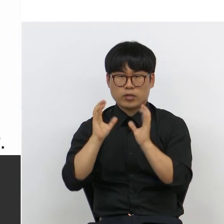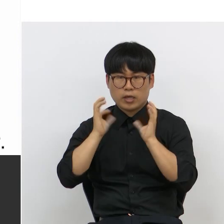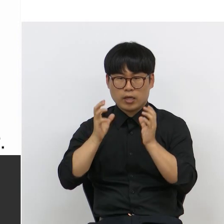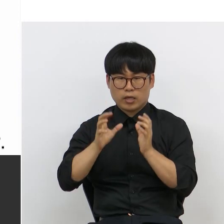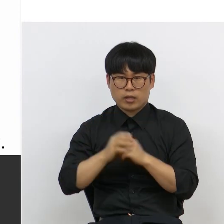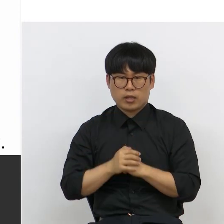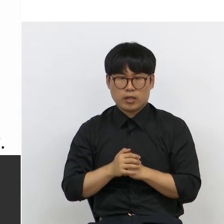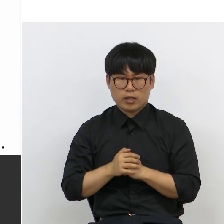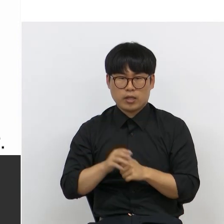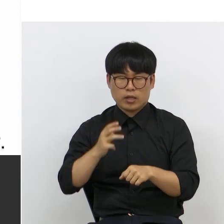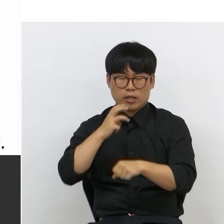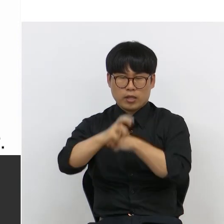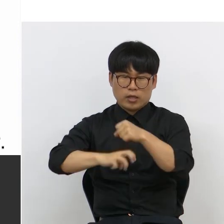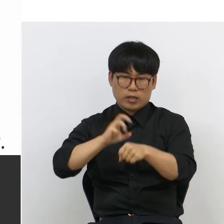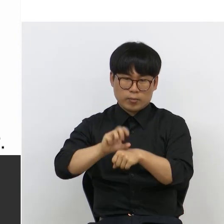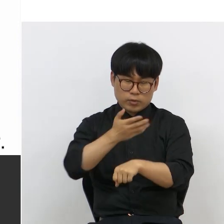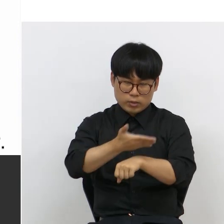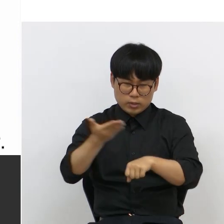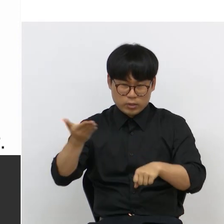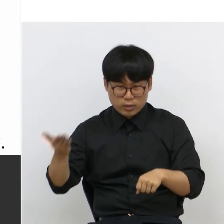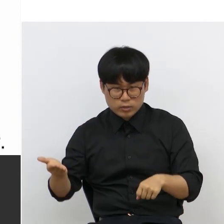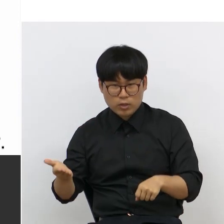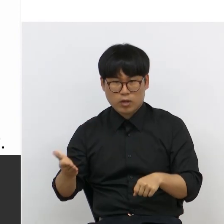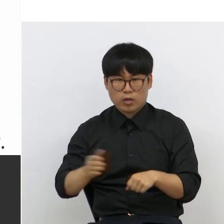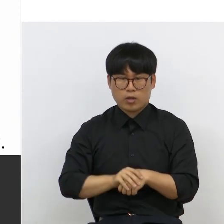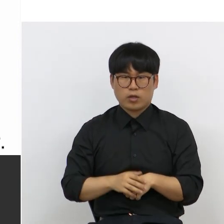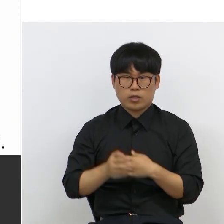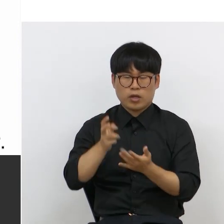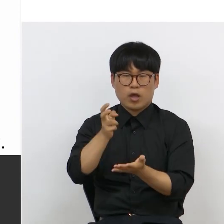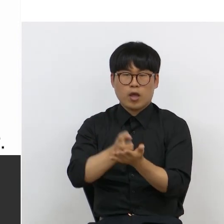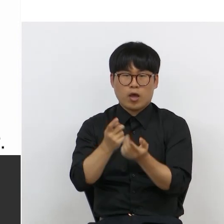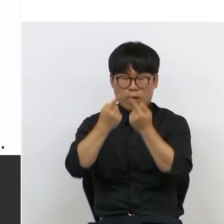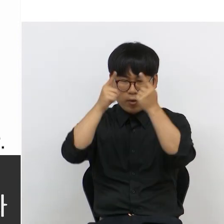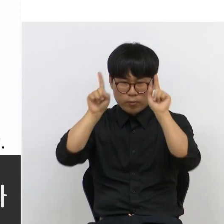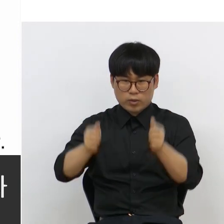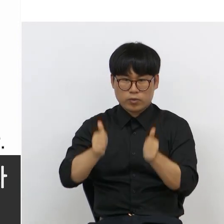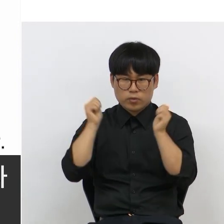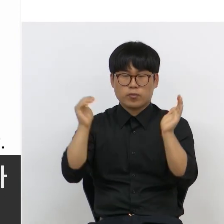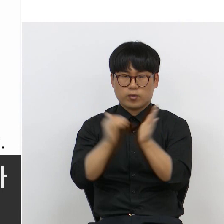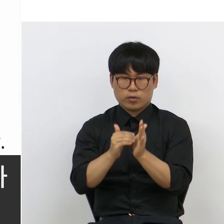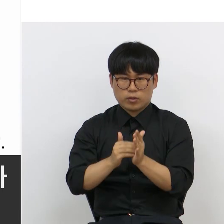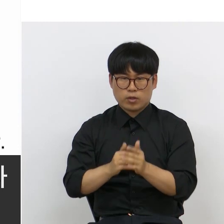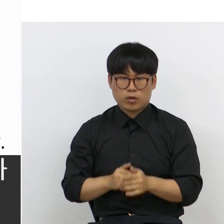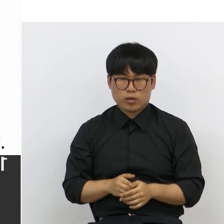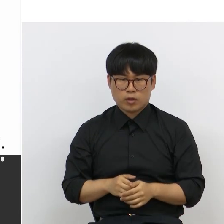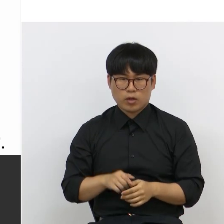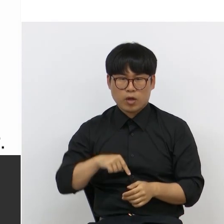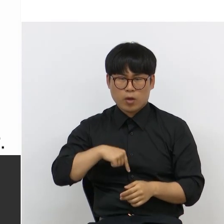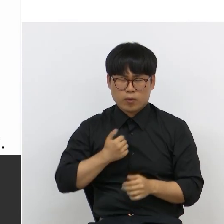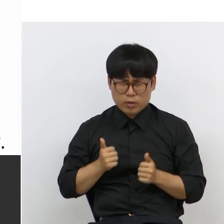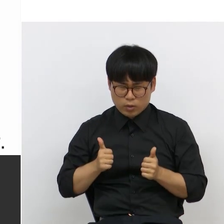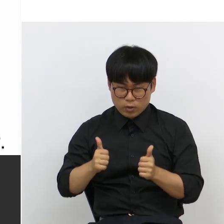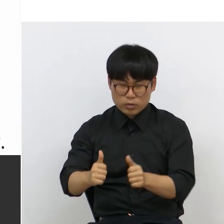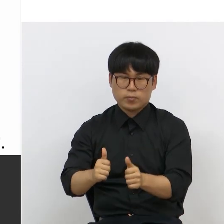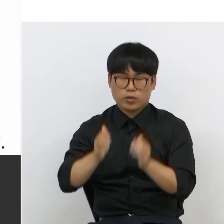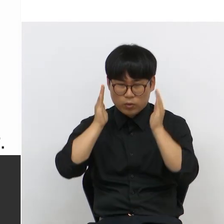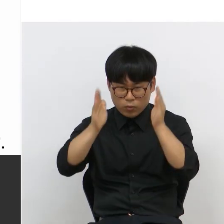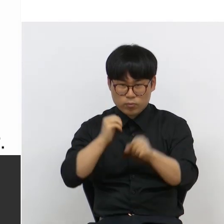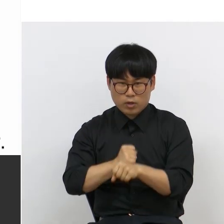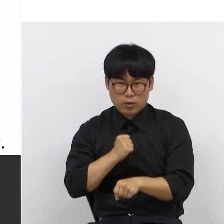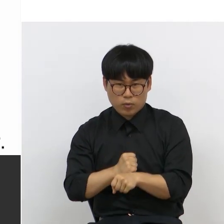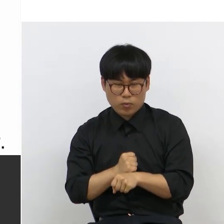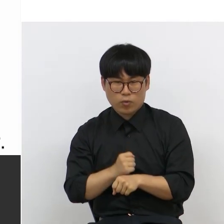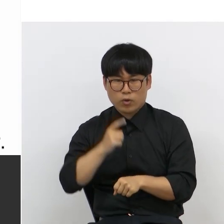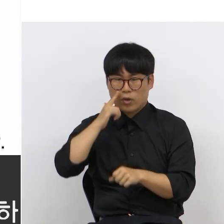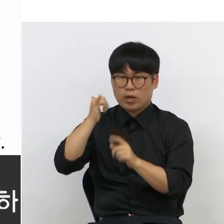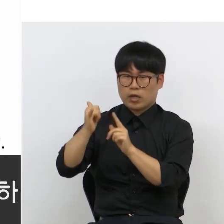시드니 법대를 졸업했어요. 그래서 이거는 얼마나 많은 그 노력을 환자 본인도 하고 가족도 하고 그다음에